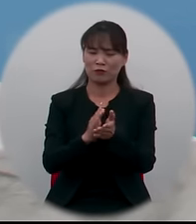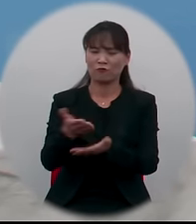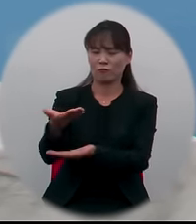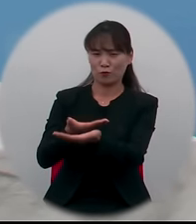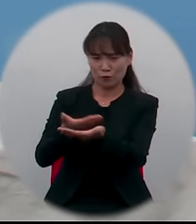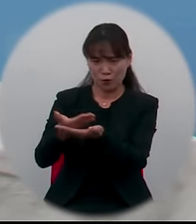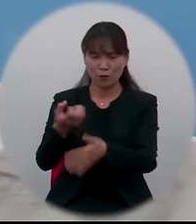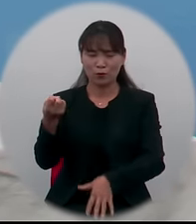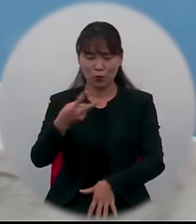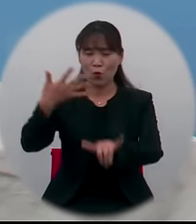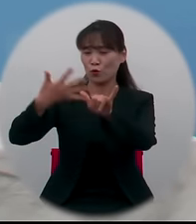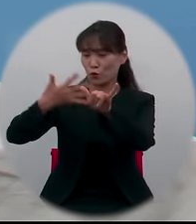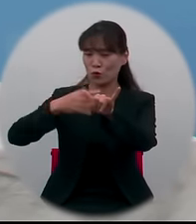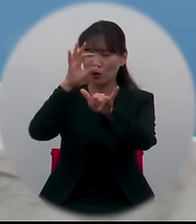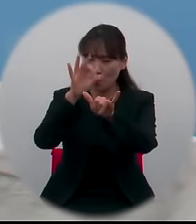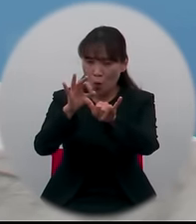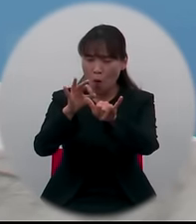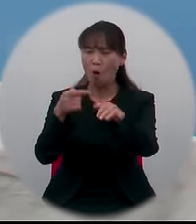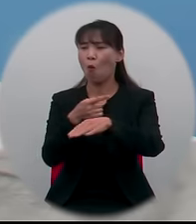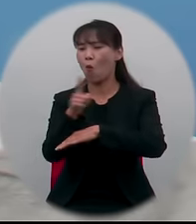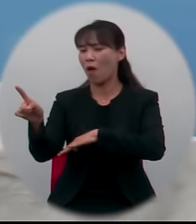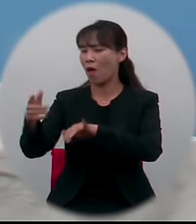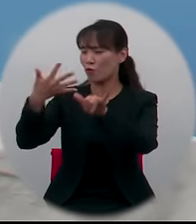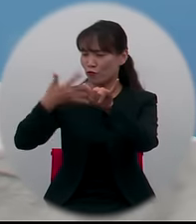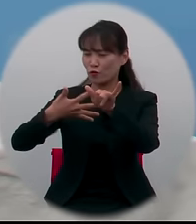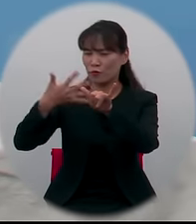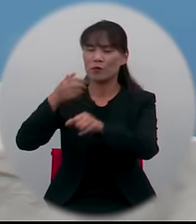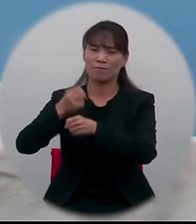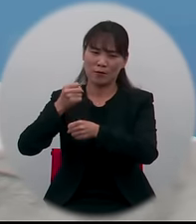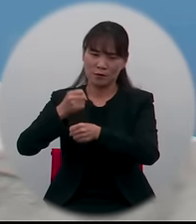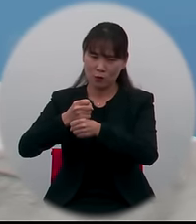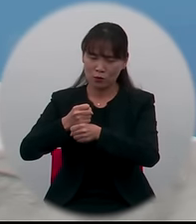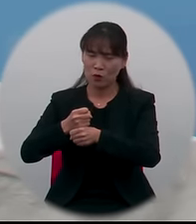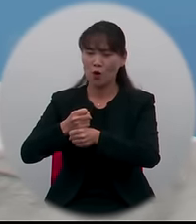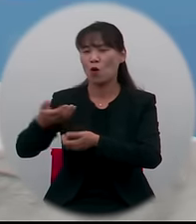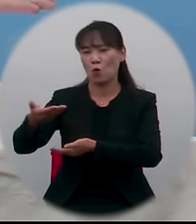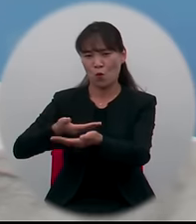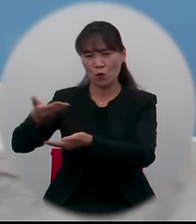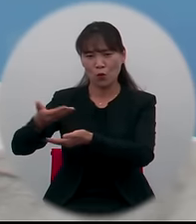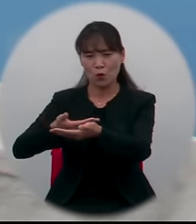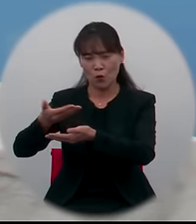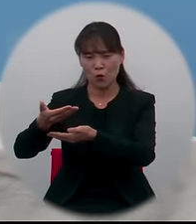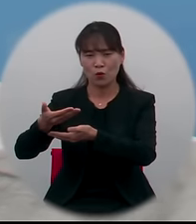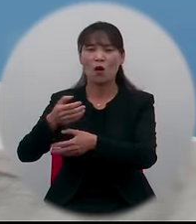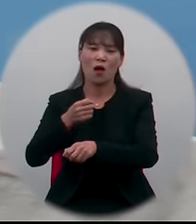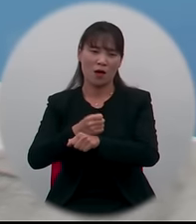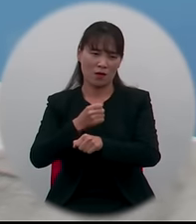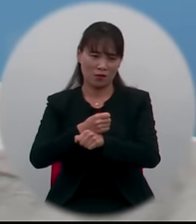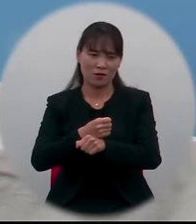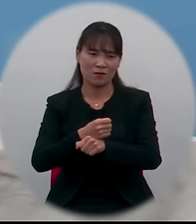공유를 하고 유튜브를 보는 수준을 뛰어넘어서 그 유튜브 영상을 만들어서 어 또 다른 친구들에게